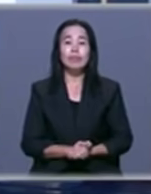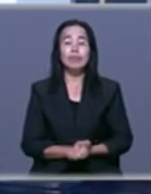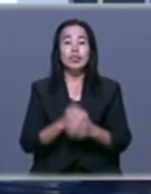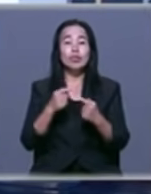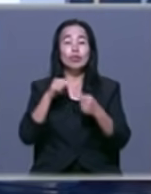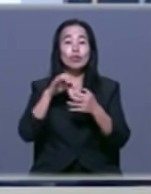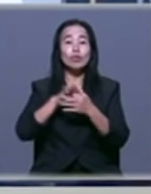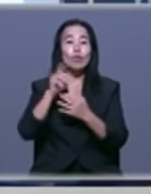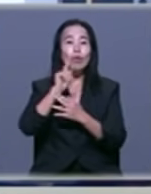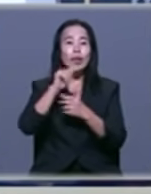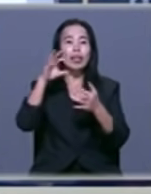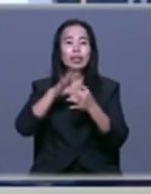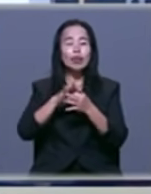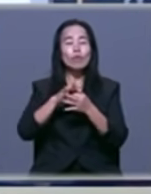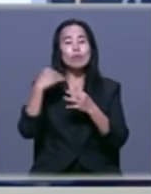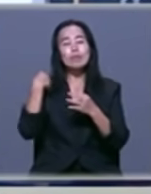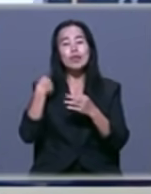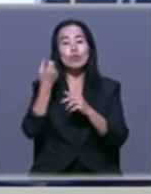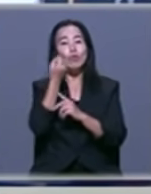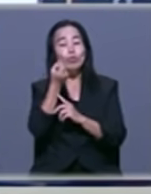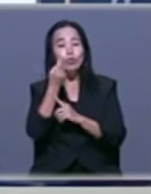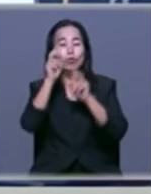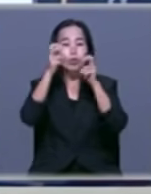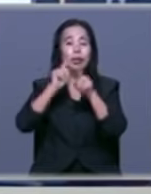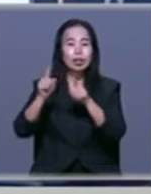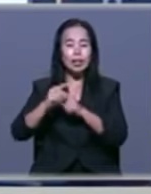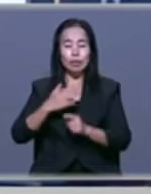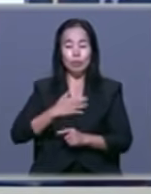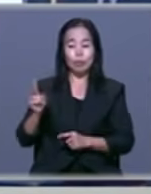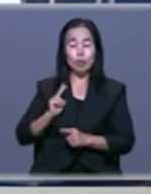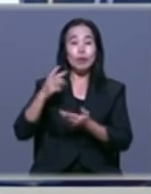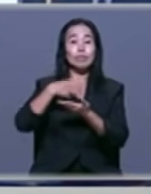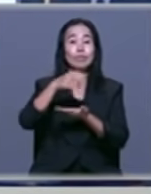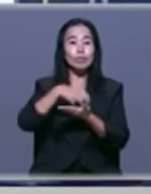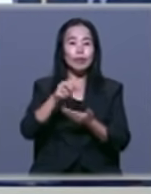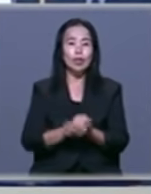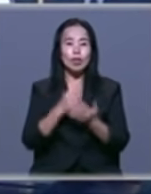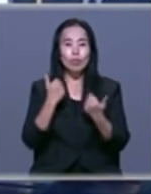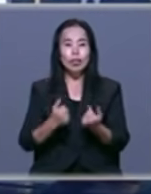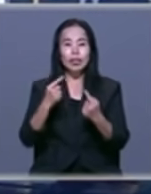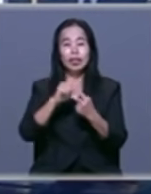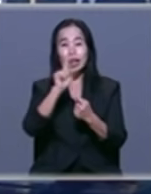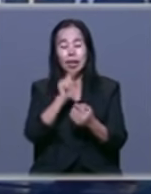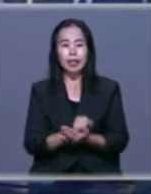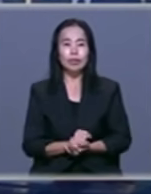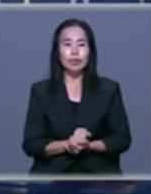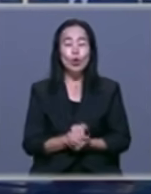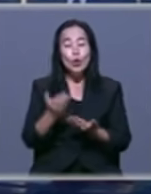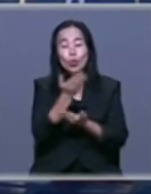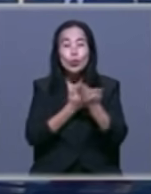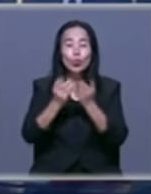ค่ะต้อนรับเข้าสู่ใบตองแห้งออนแอร์อยู่กับคุณอาทิตย์กิจแสวงสุขดิฉันพัศวีค่ะวันนี้ชวนคุณผู้ชมนะมาชวนคุ